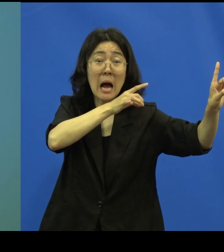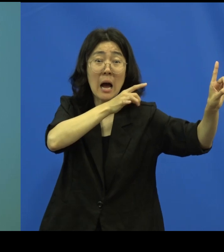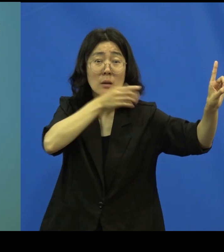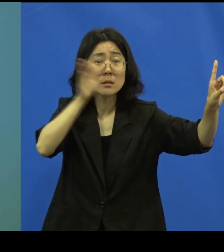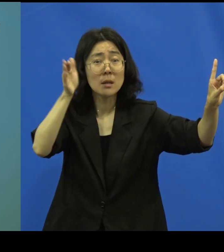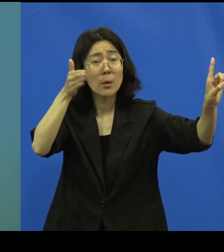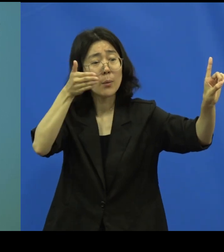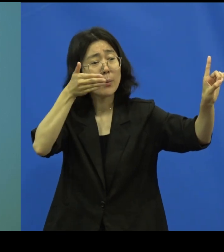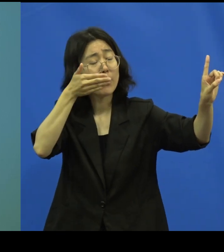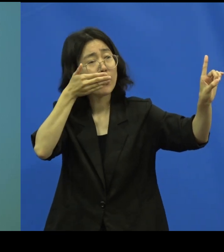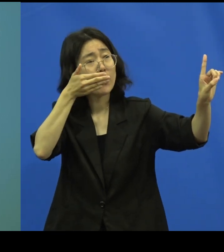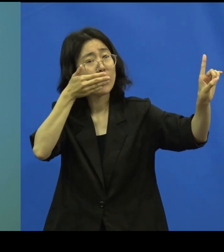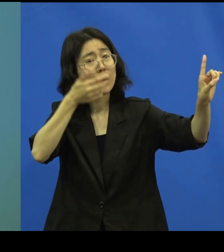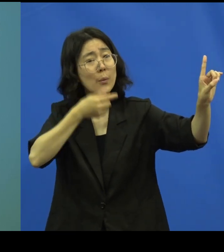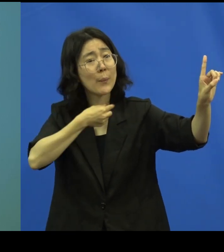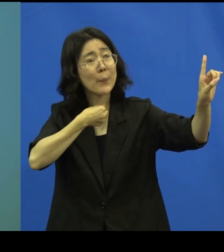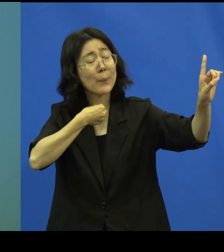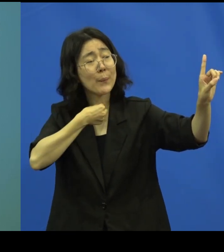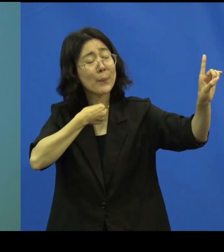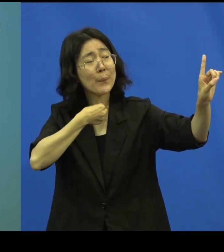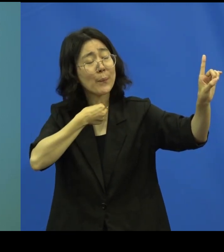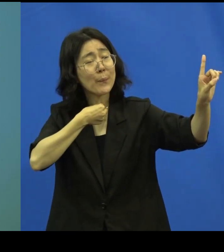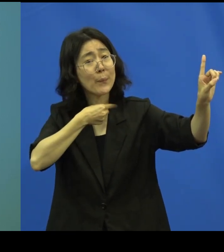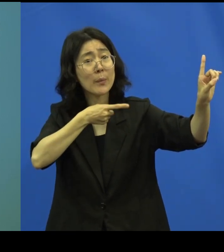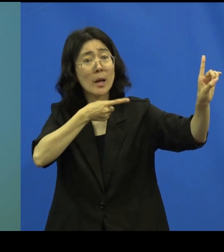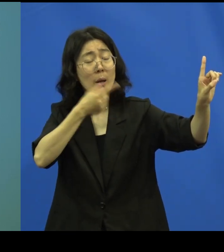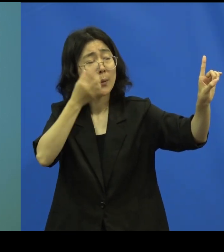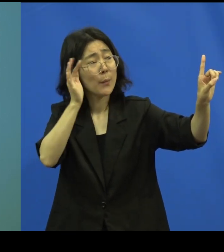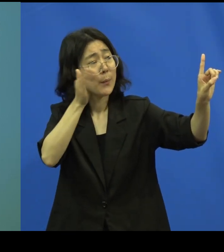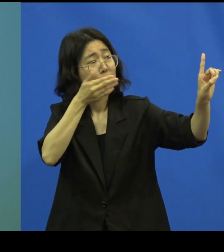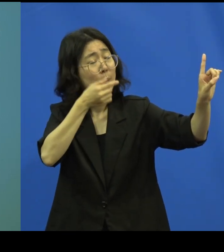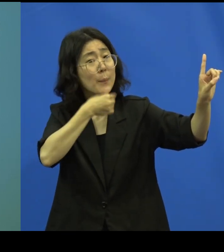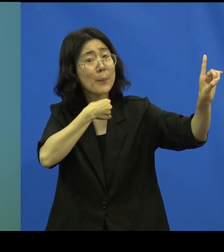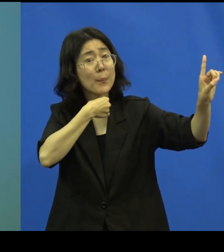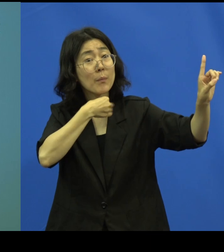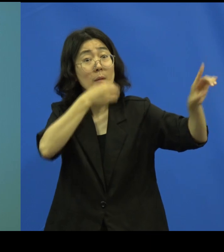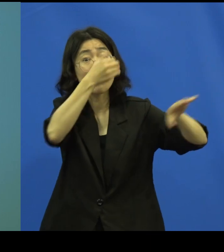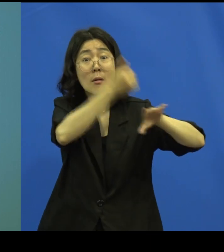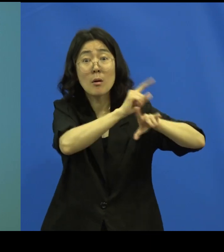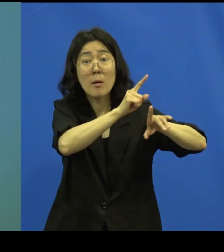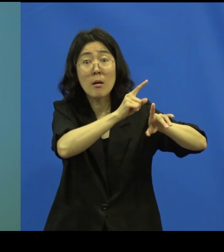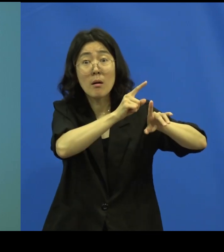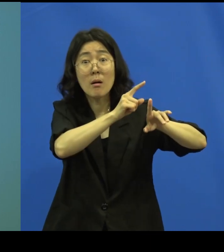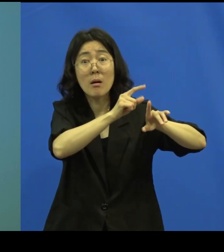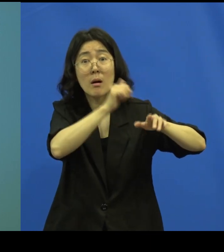동산에 선악과가 하나밖에 없는 것처럼 거기에 몰두하고 거기에 주목하니까 결국은 따먹고 마는 거예요.